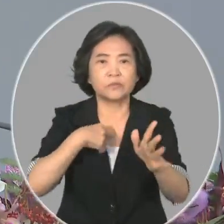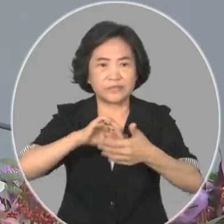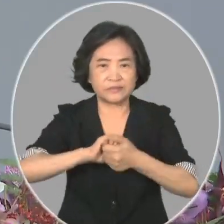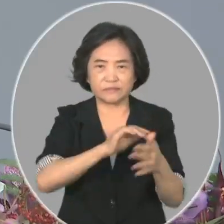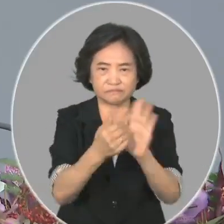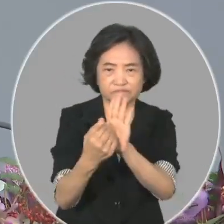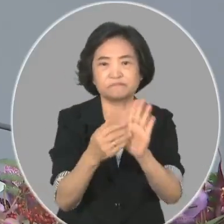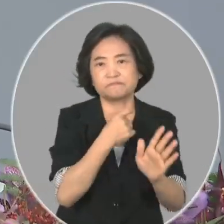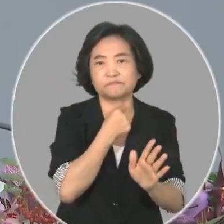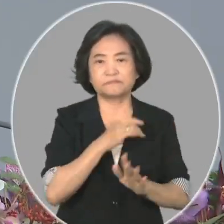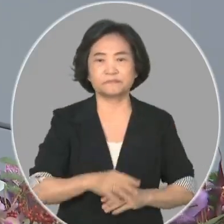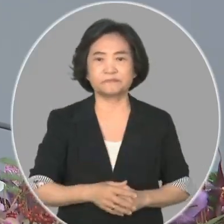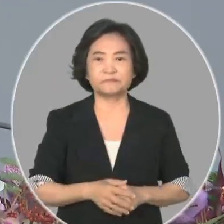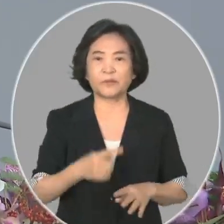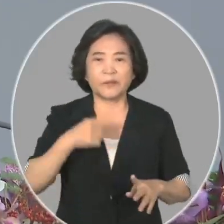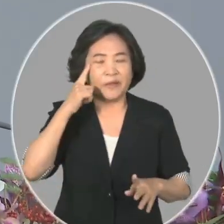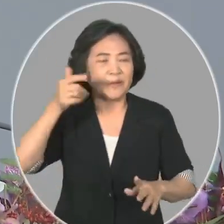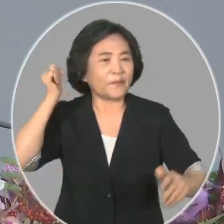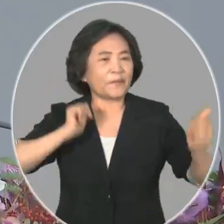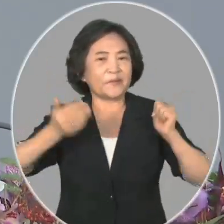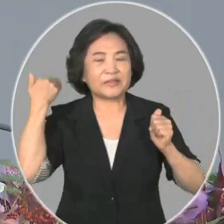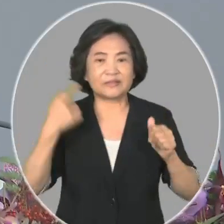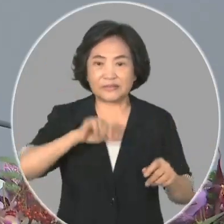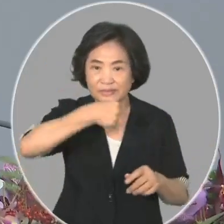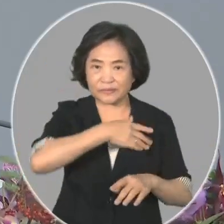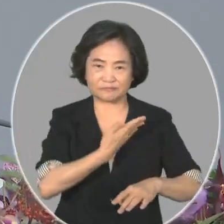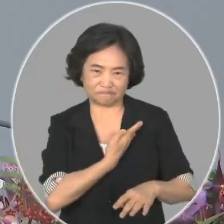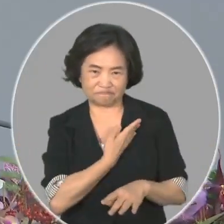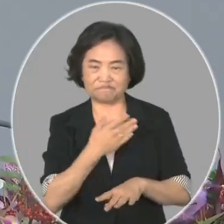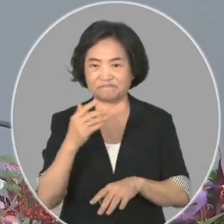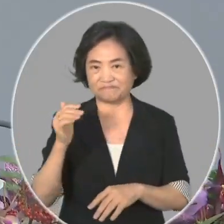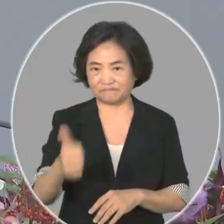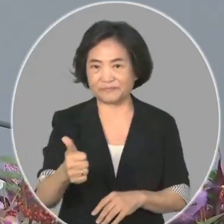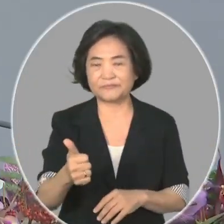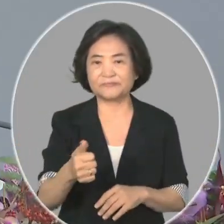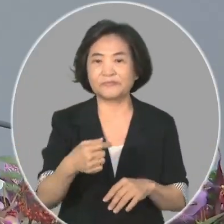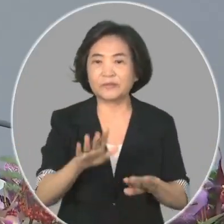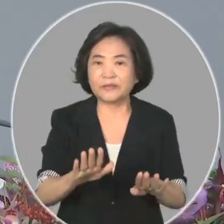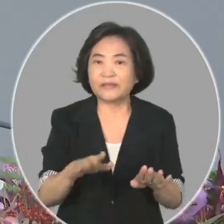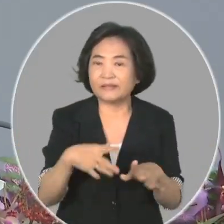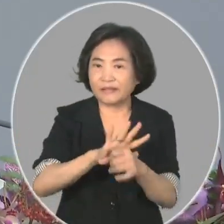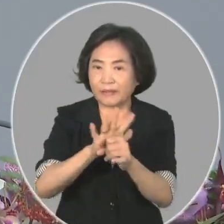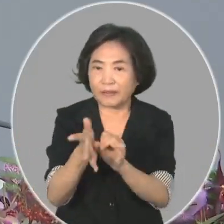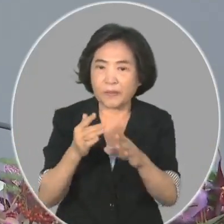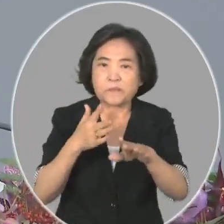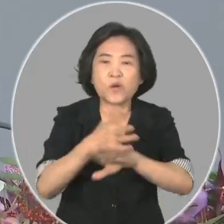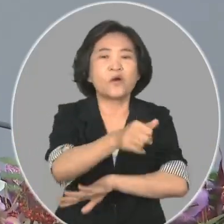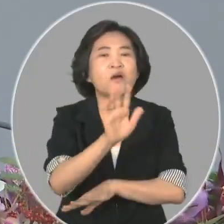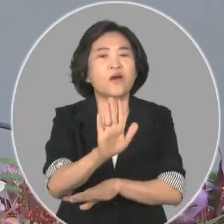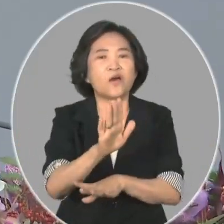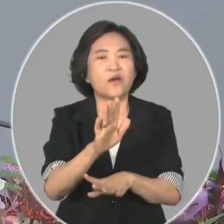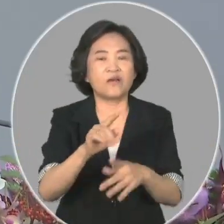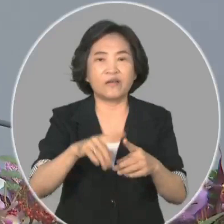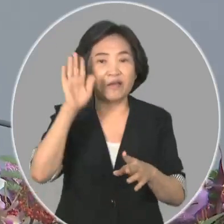势。回顾过去，正是因为台湾的韧性，我们才能够度过疫情的挑战。